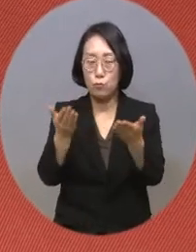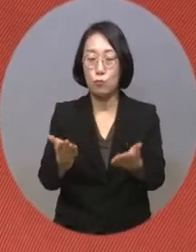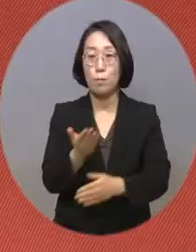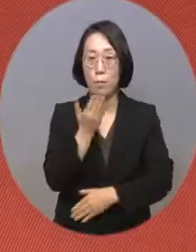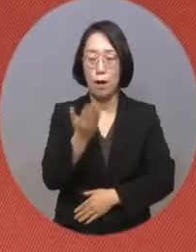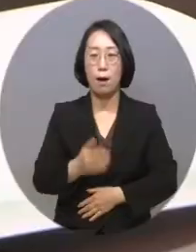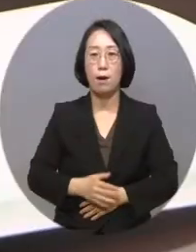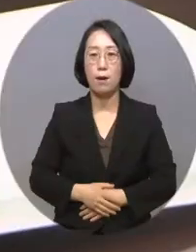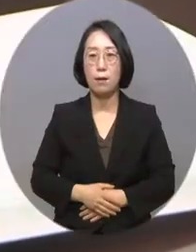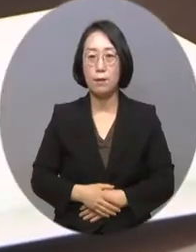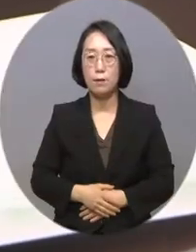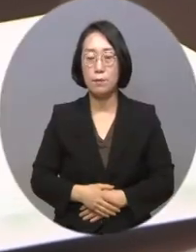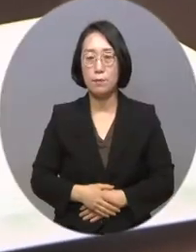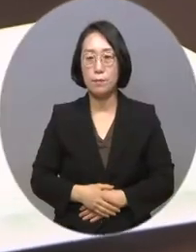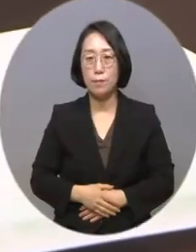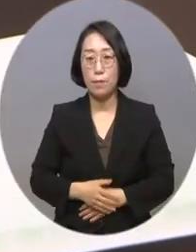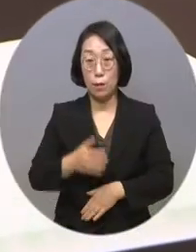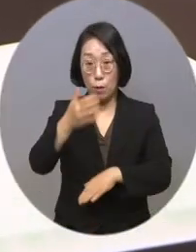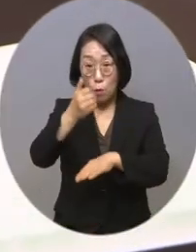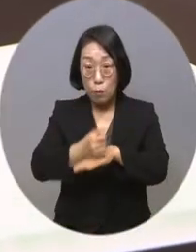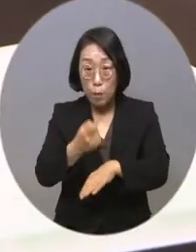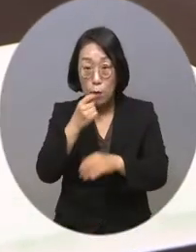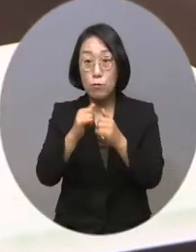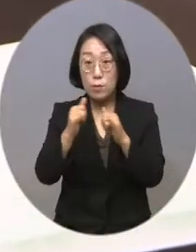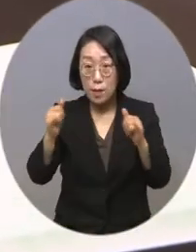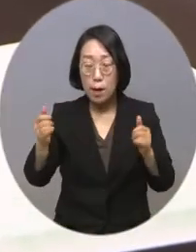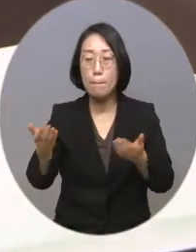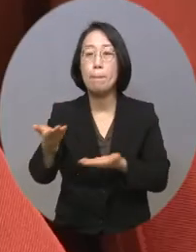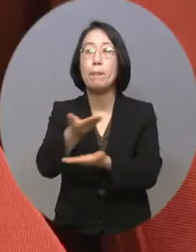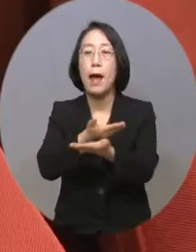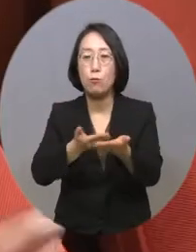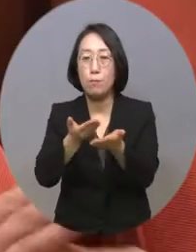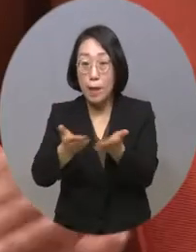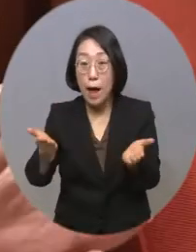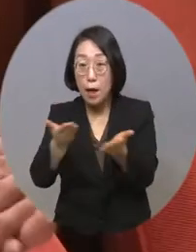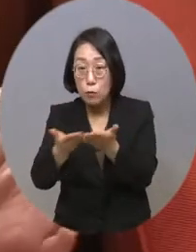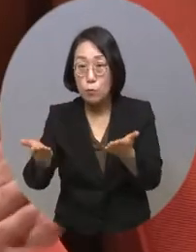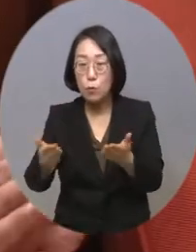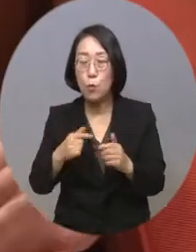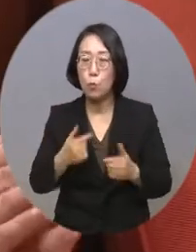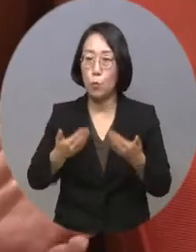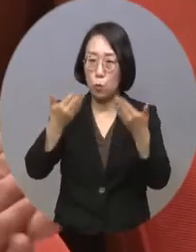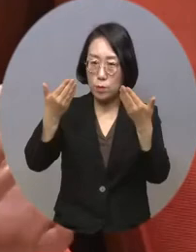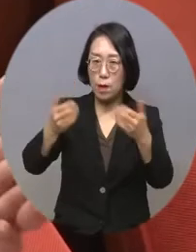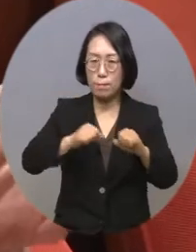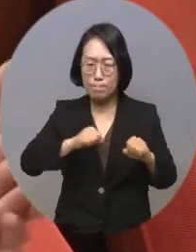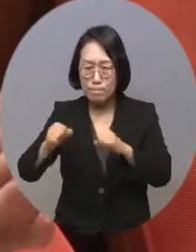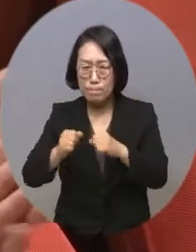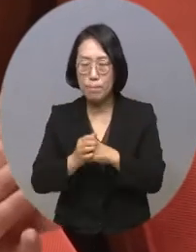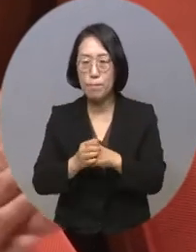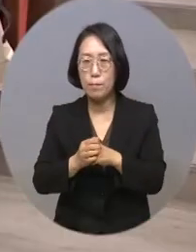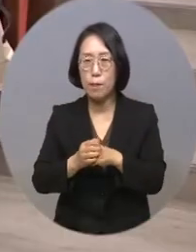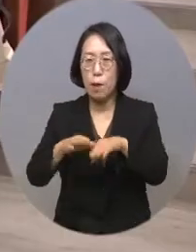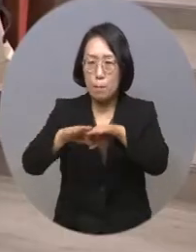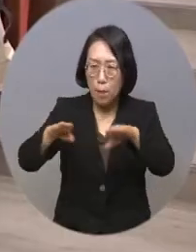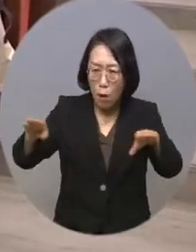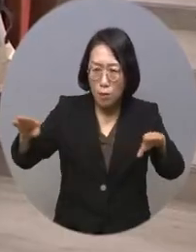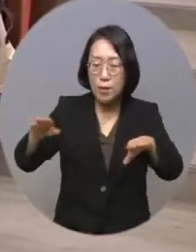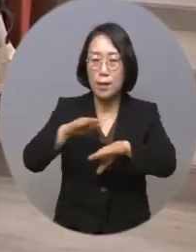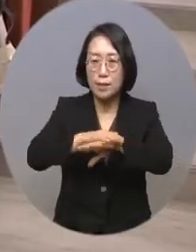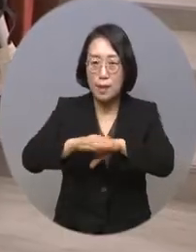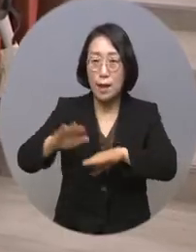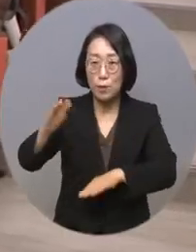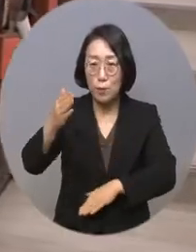예정입니다 이를 통하여 수 검색 모두가 나눔과 봉사를 실천하고 장애인과 비장애인 사이를 좁혀 나갈 수 있기를 기대해